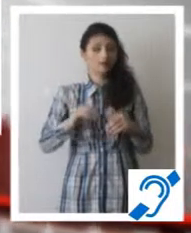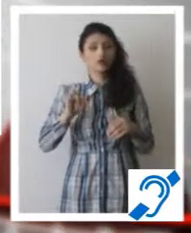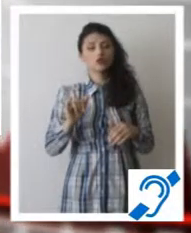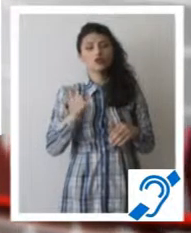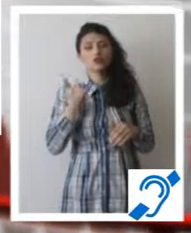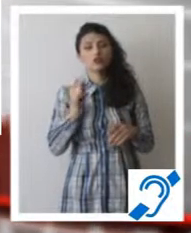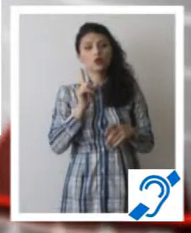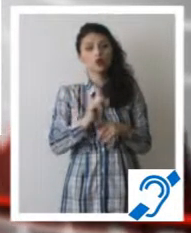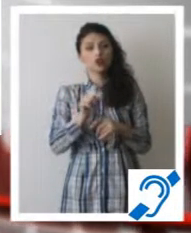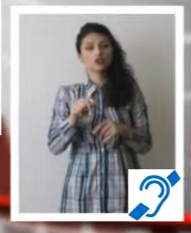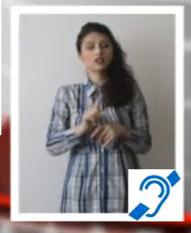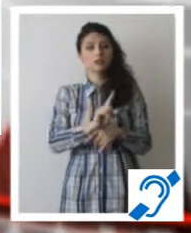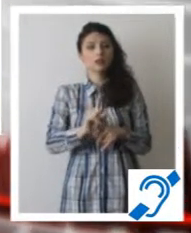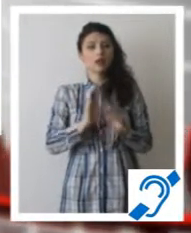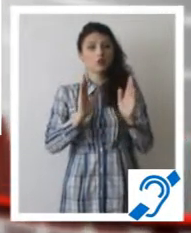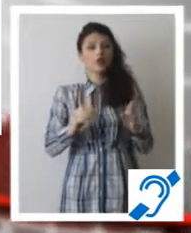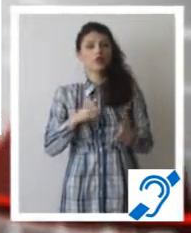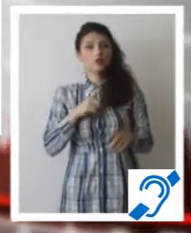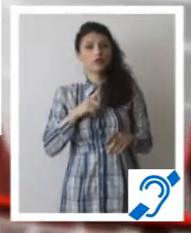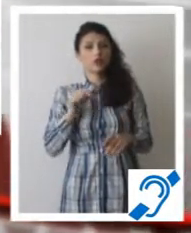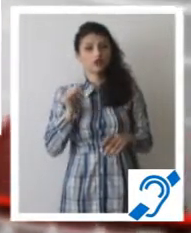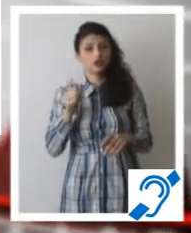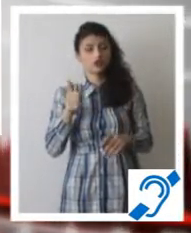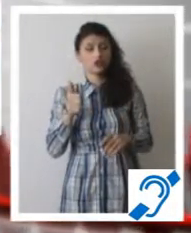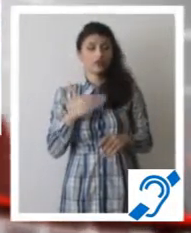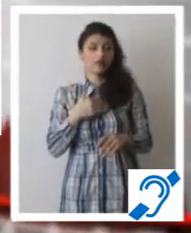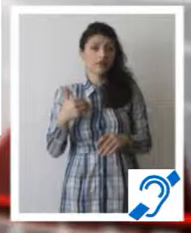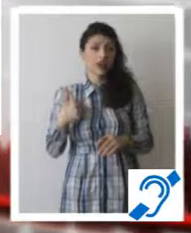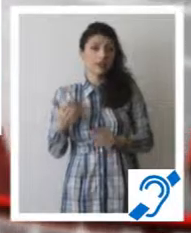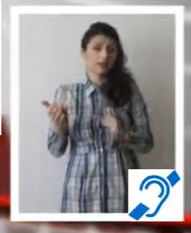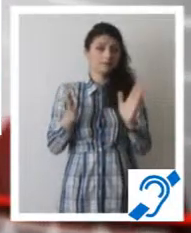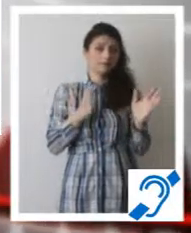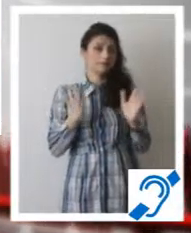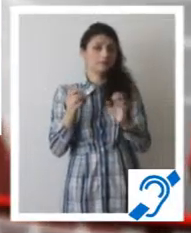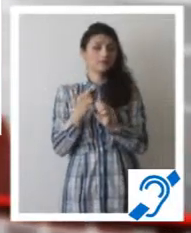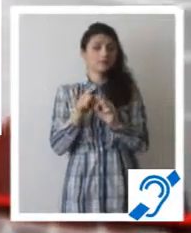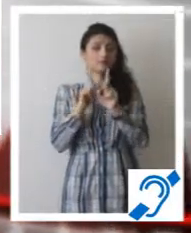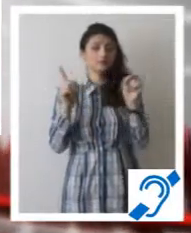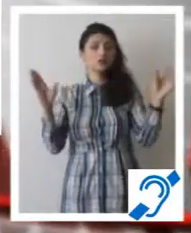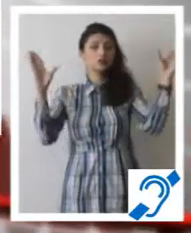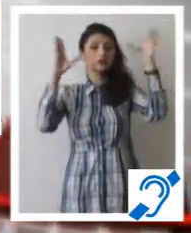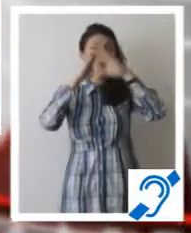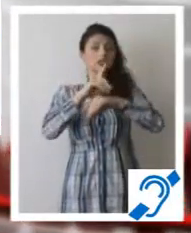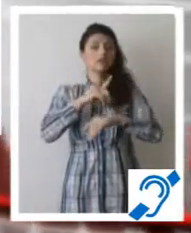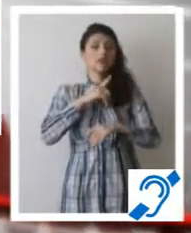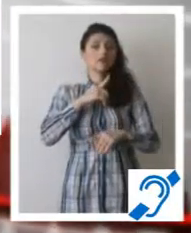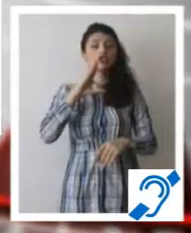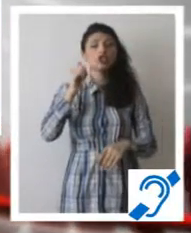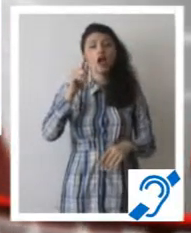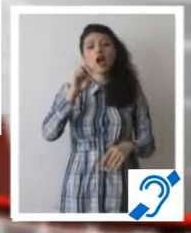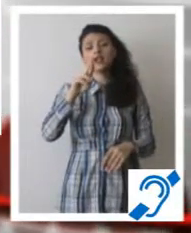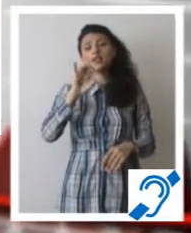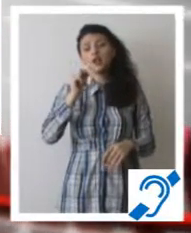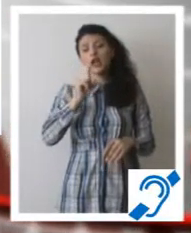și tot în această perioadă de timp vom avea parte și de instabilitate atmosferică, acest lucru însemnând un cer parțial